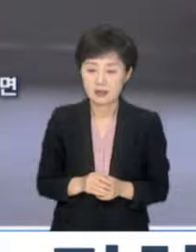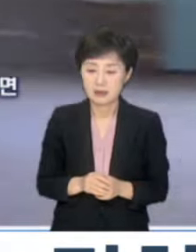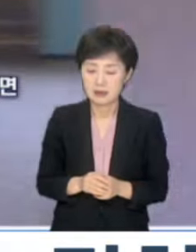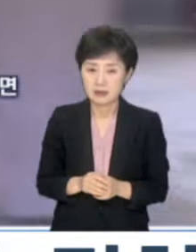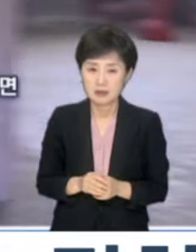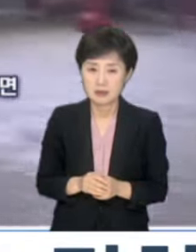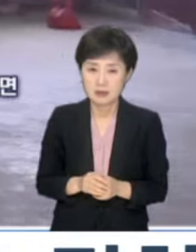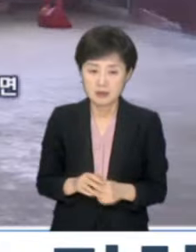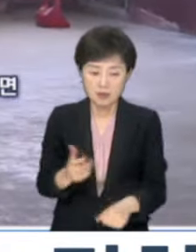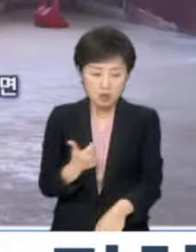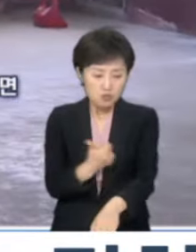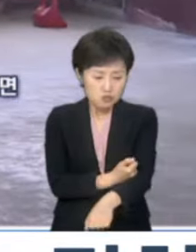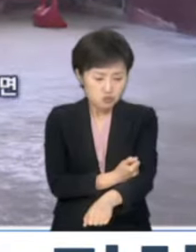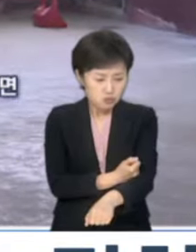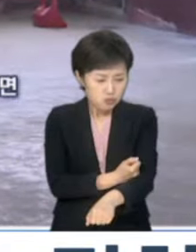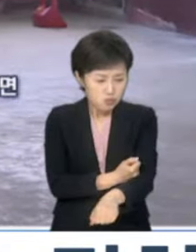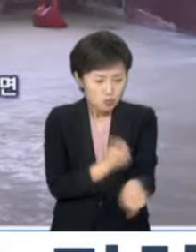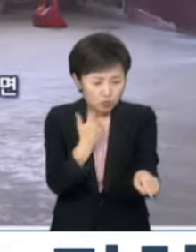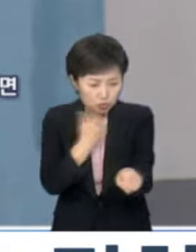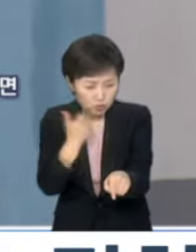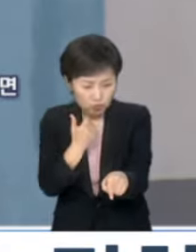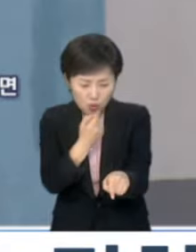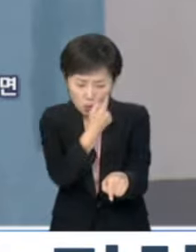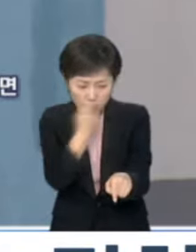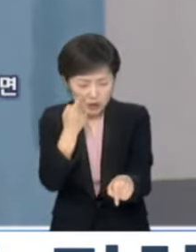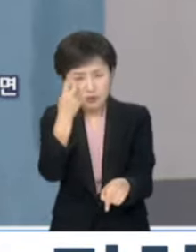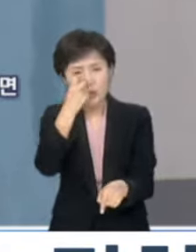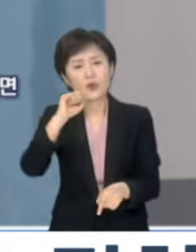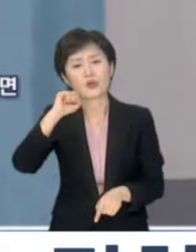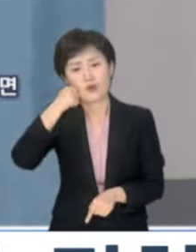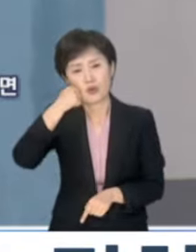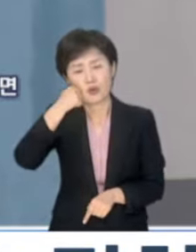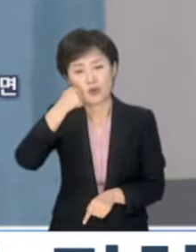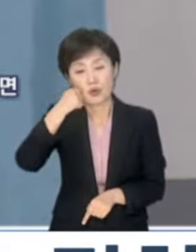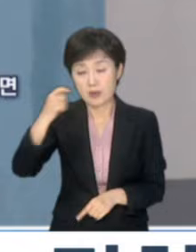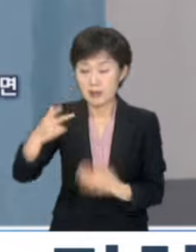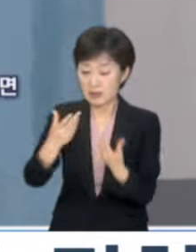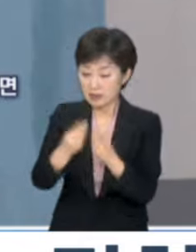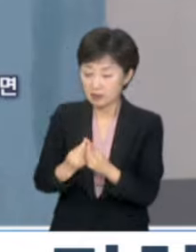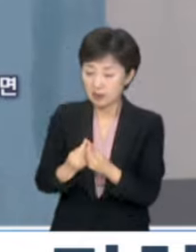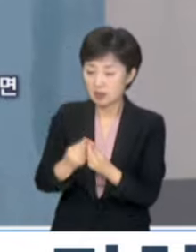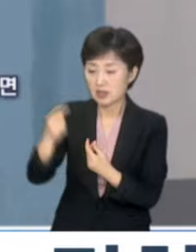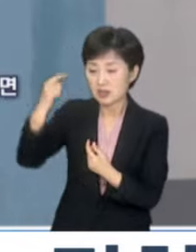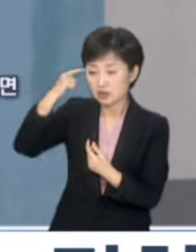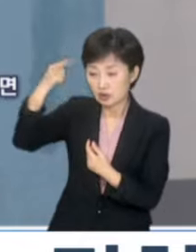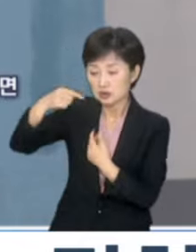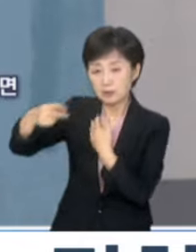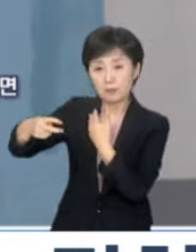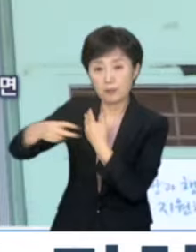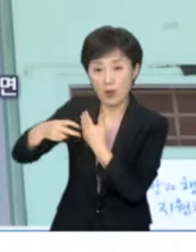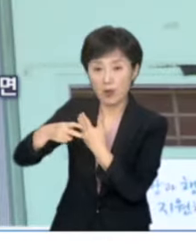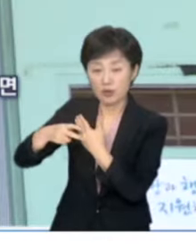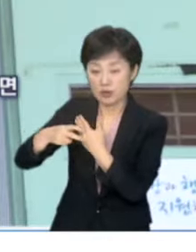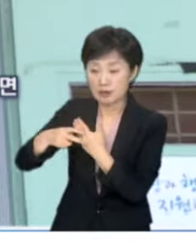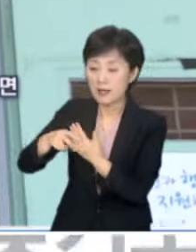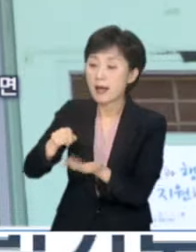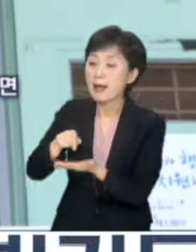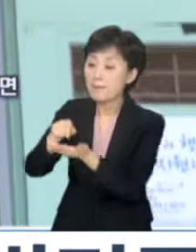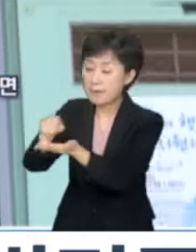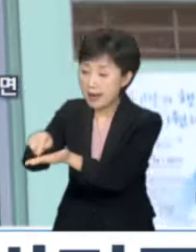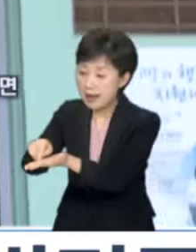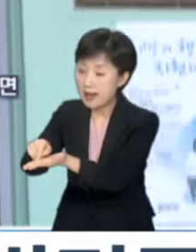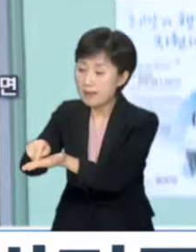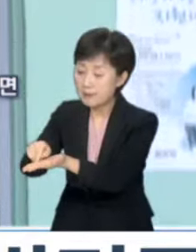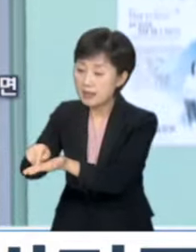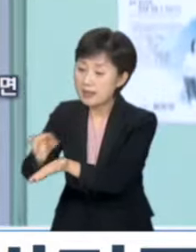확인이 되지 않는다는 겁니다. 그래서 구치소 수감자들이 이제 정신과 전문의한테 이제 처방을 받고 해당 약물을 혀 밑에 숨겨온다든가 그렇게 해서 뭐